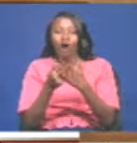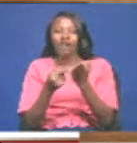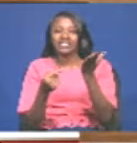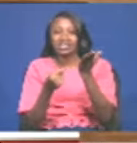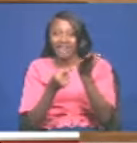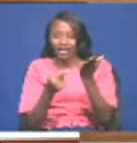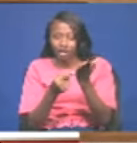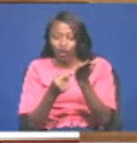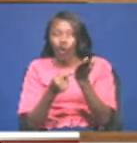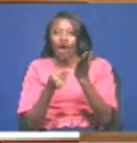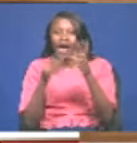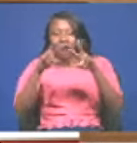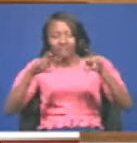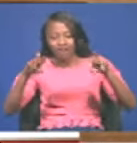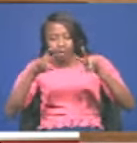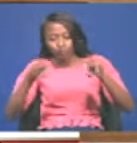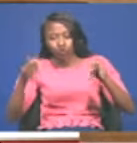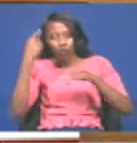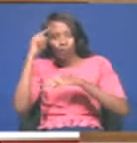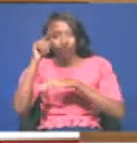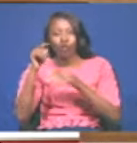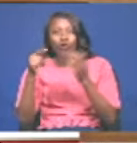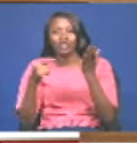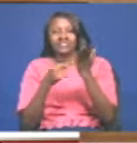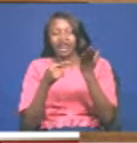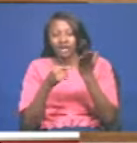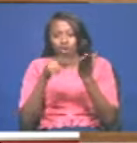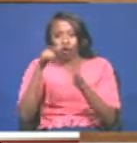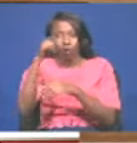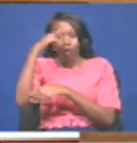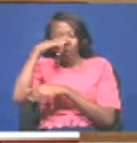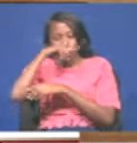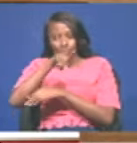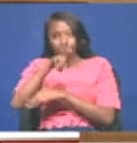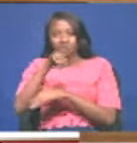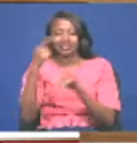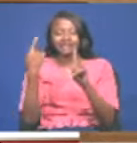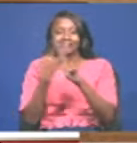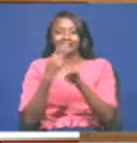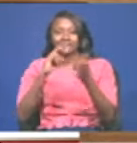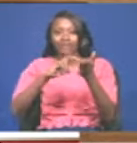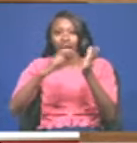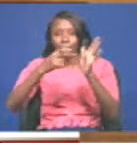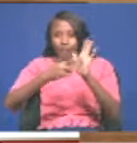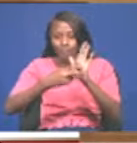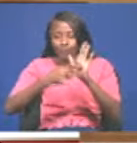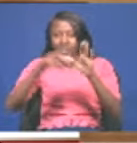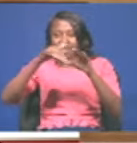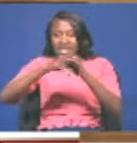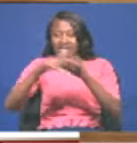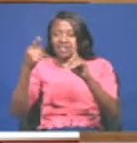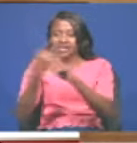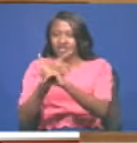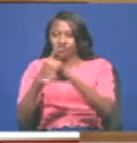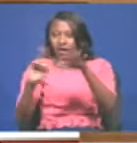evaluation of government policies, programs, and projects across ministries.